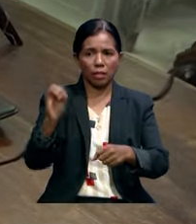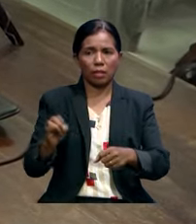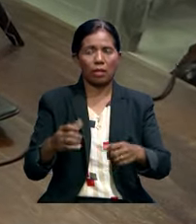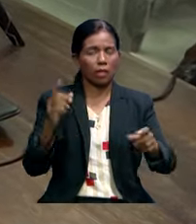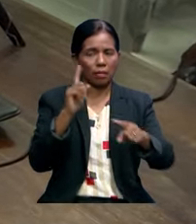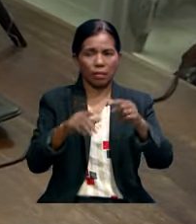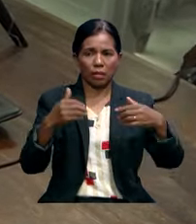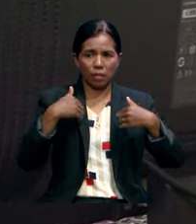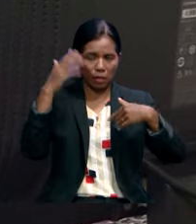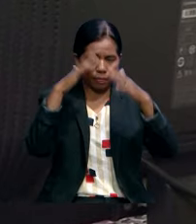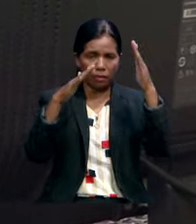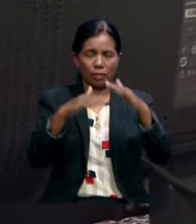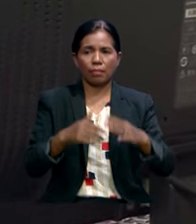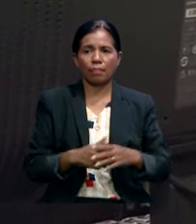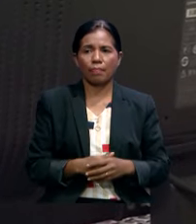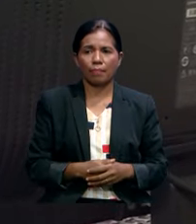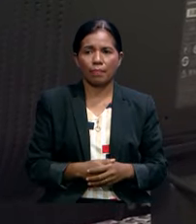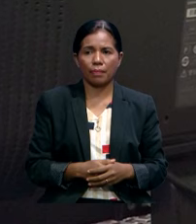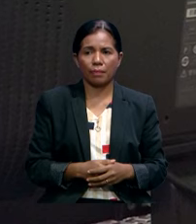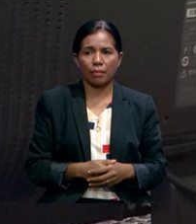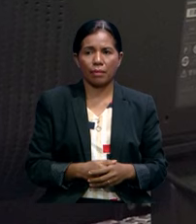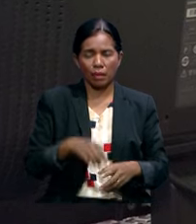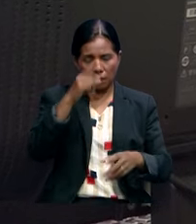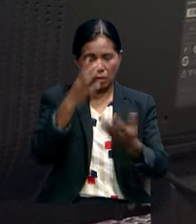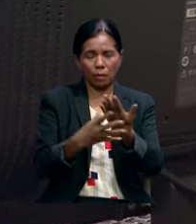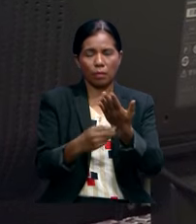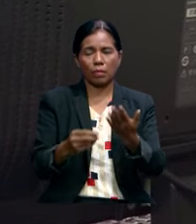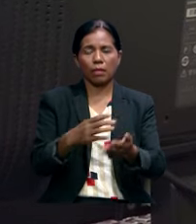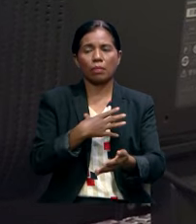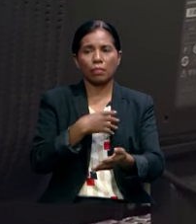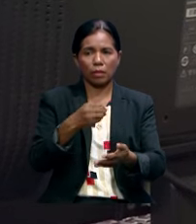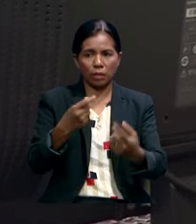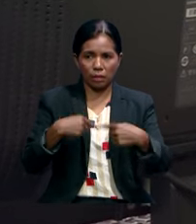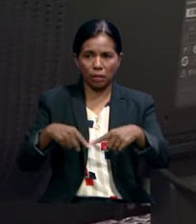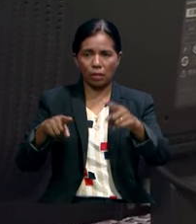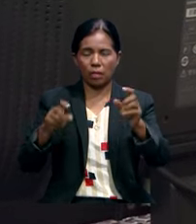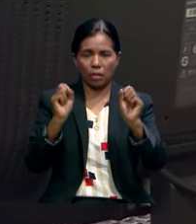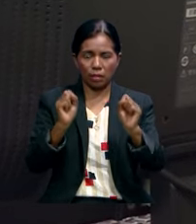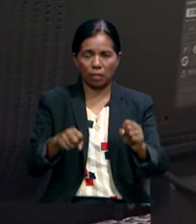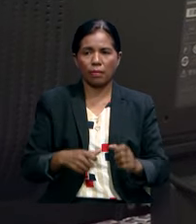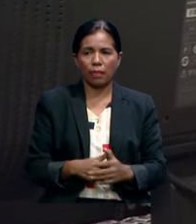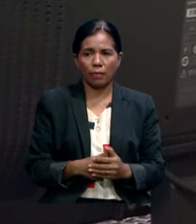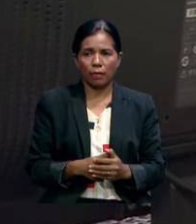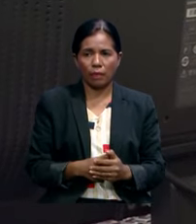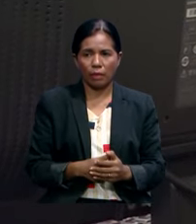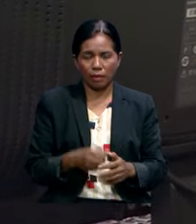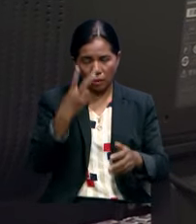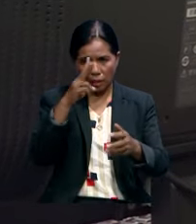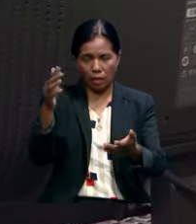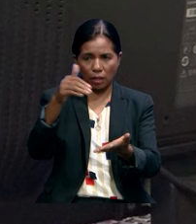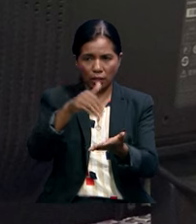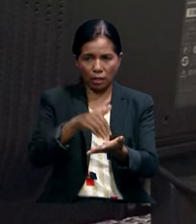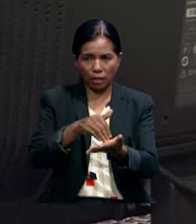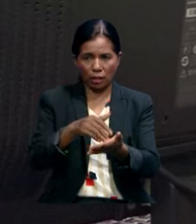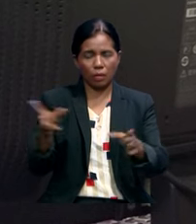problema. Atam sama prim mutin ne. Prim mutin atu siradlo riba atu naime atu verifica fale ni